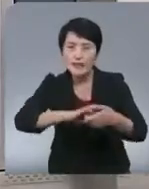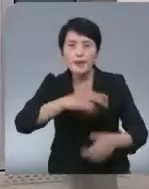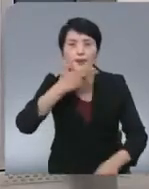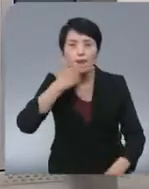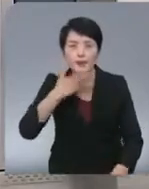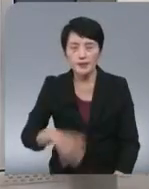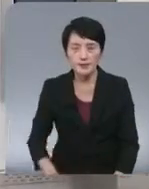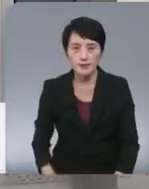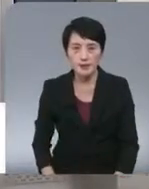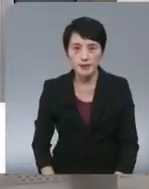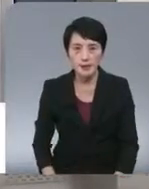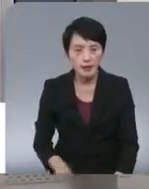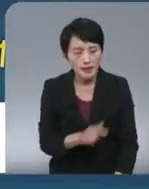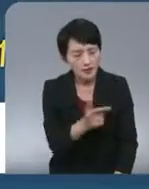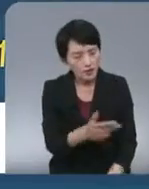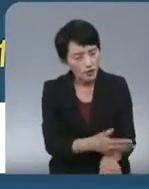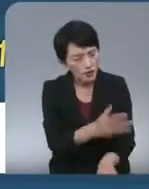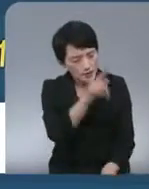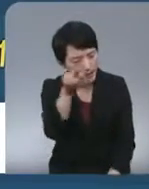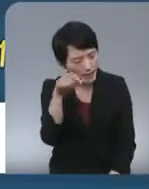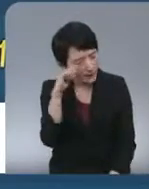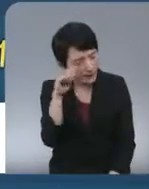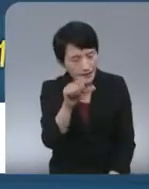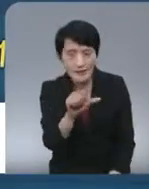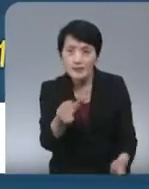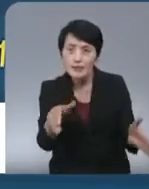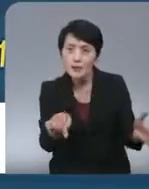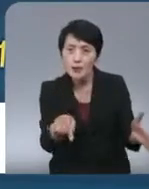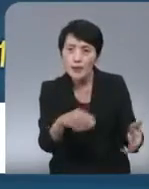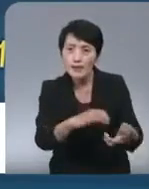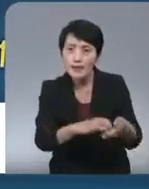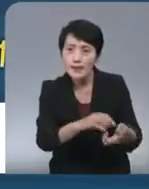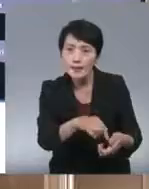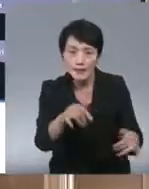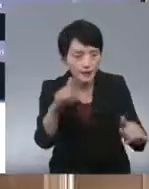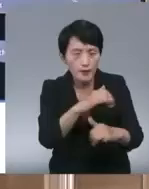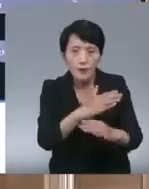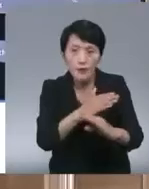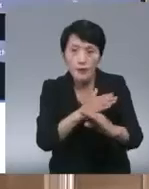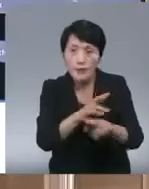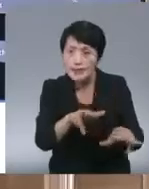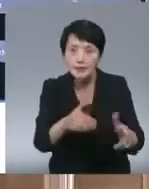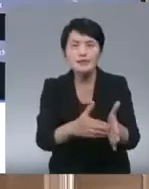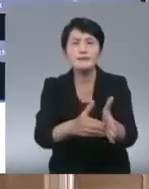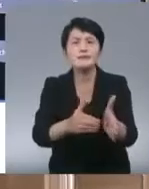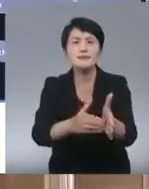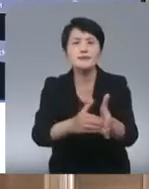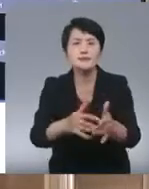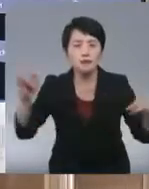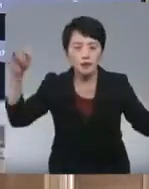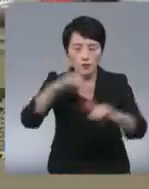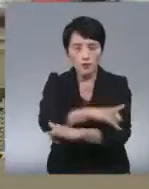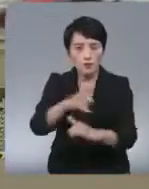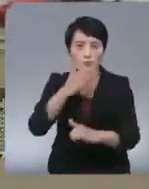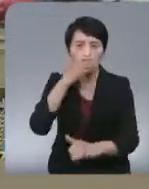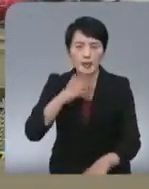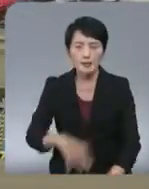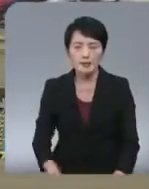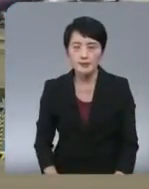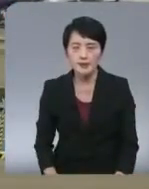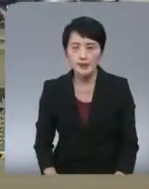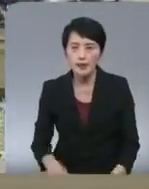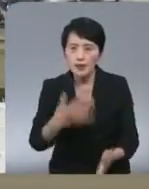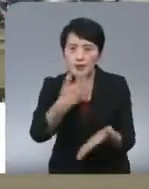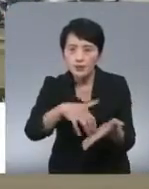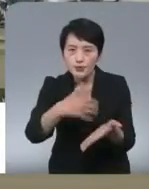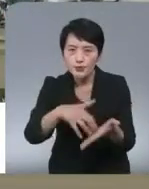隔离措施，而此前未接种新冠疫苗者入境后需隔离7天。仁川国际机场航班数量